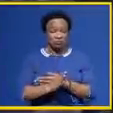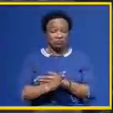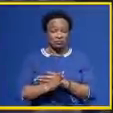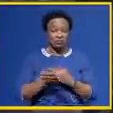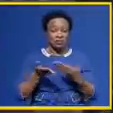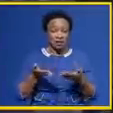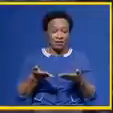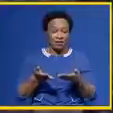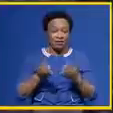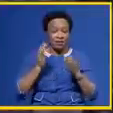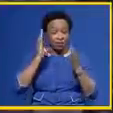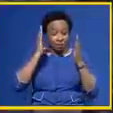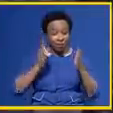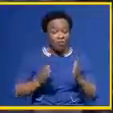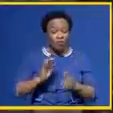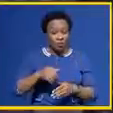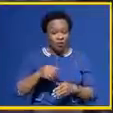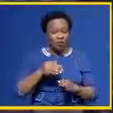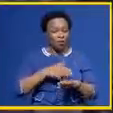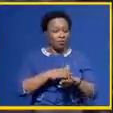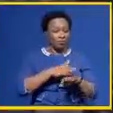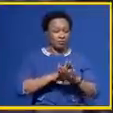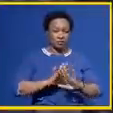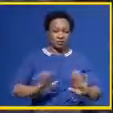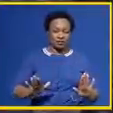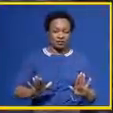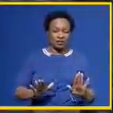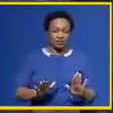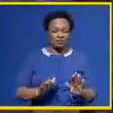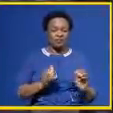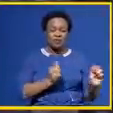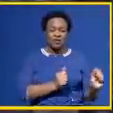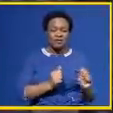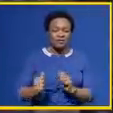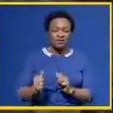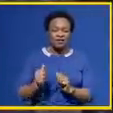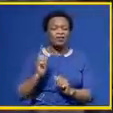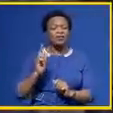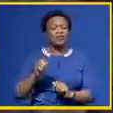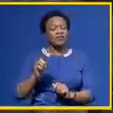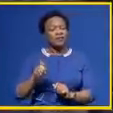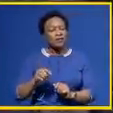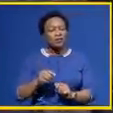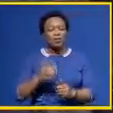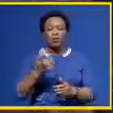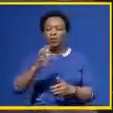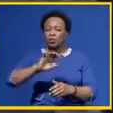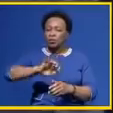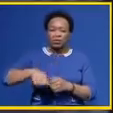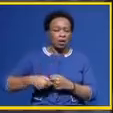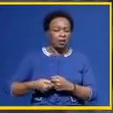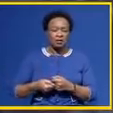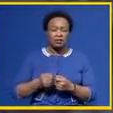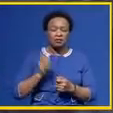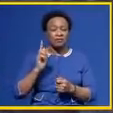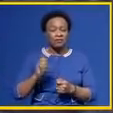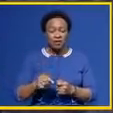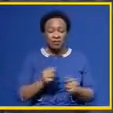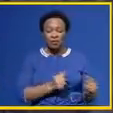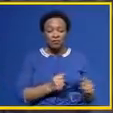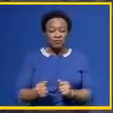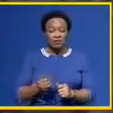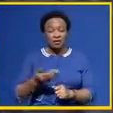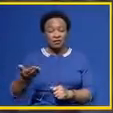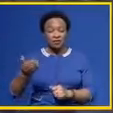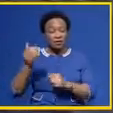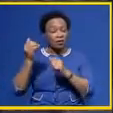Na mkuu wa mkoa ameeleza hapa kulikuwa na vitendo vya unyang'anyi, kulikuwa na